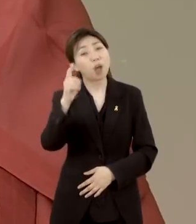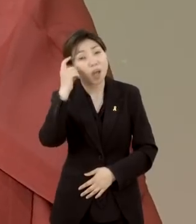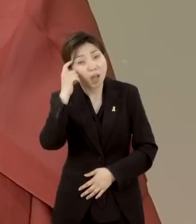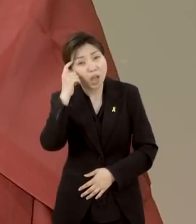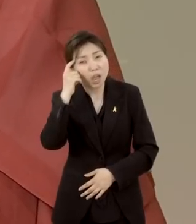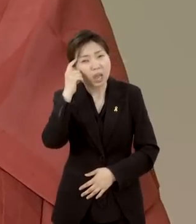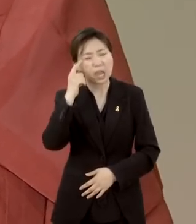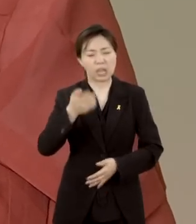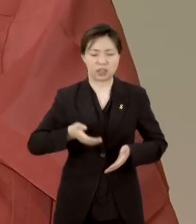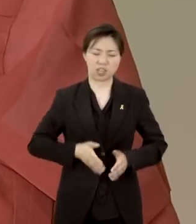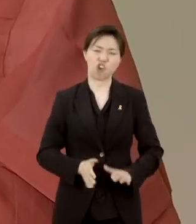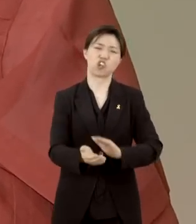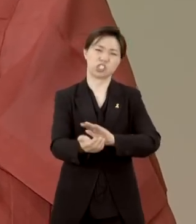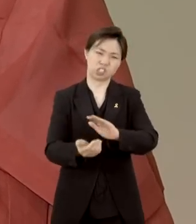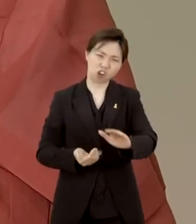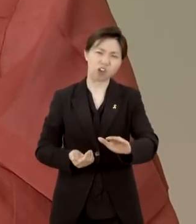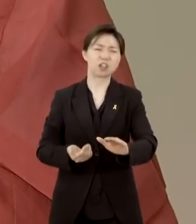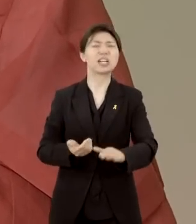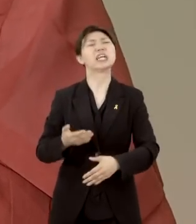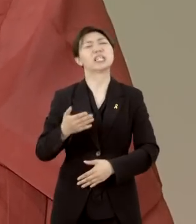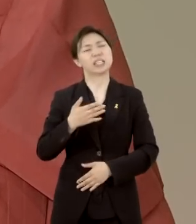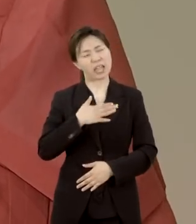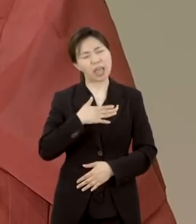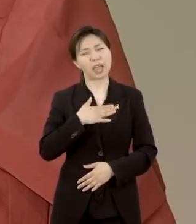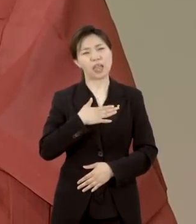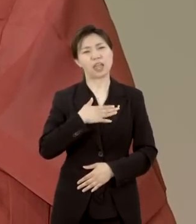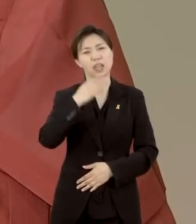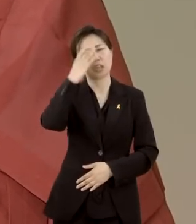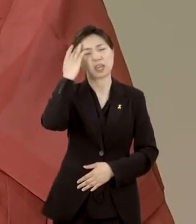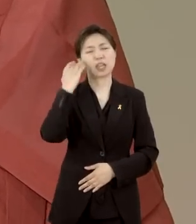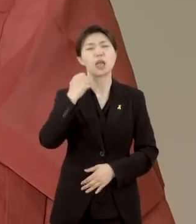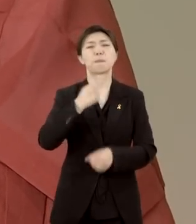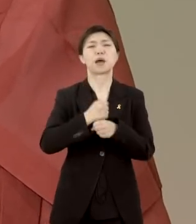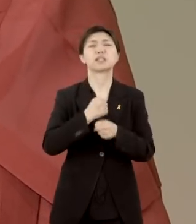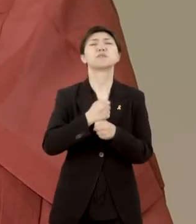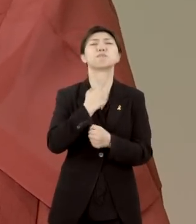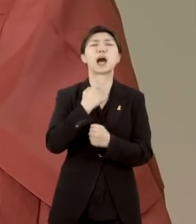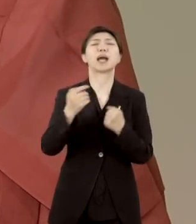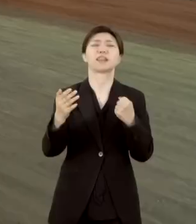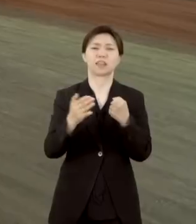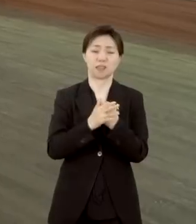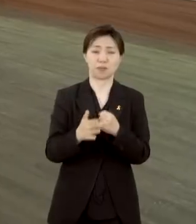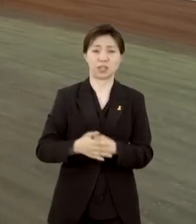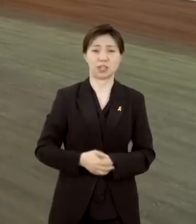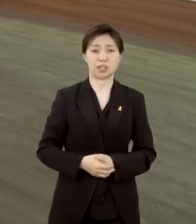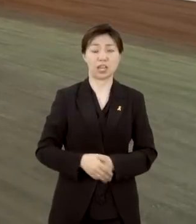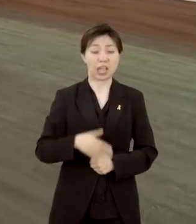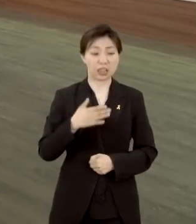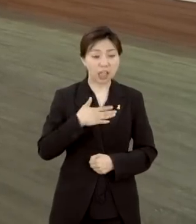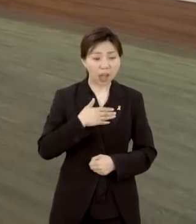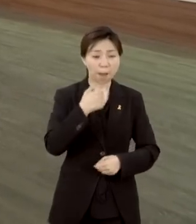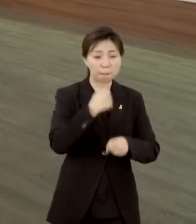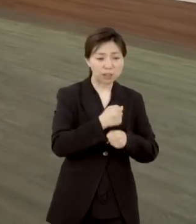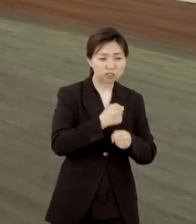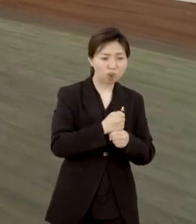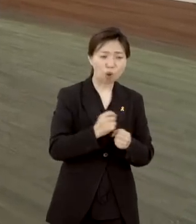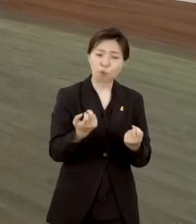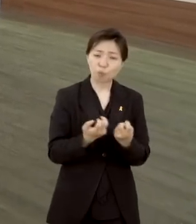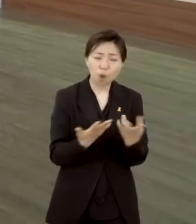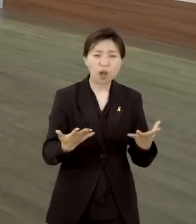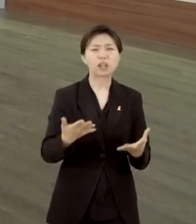지었던 업의 인연 숙제와 빚이 있었기 때문이구나 아 내가 지은 업은 내가 받을 수밖에